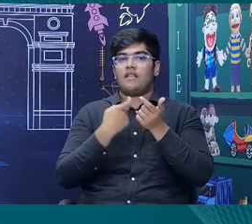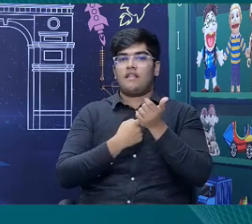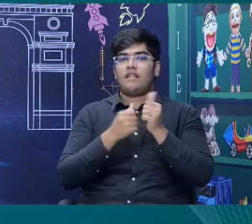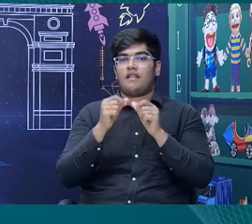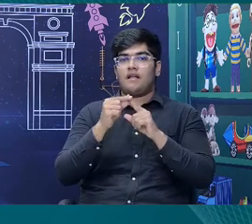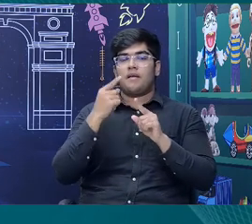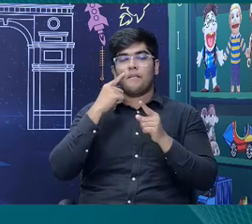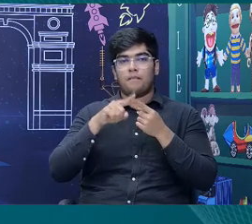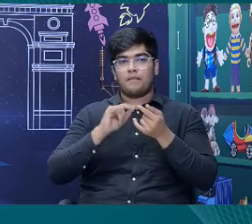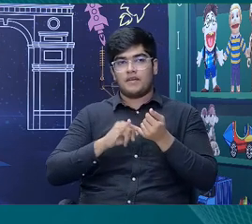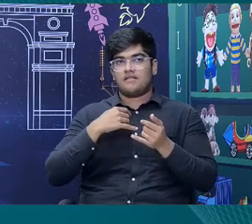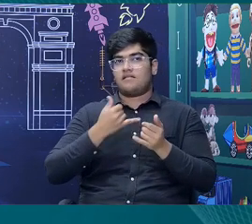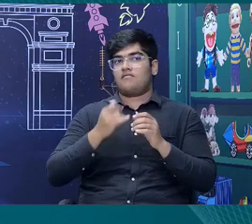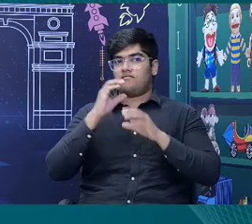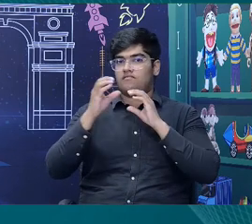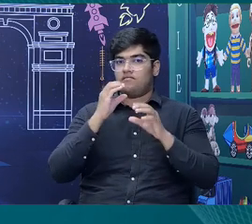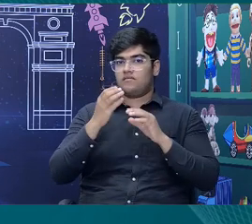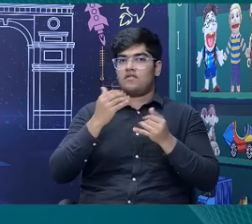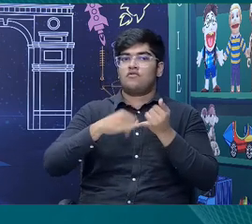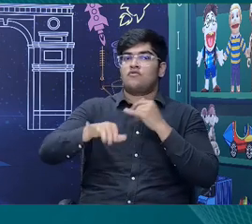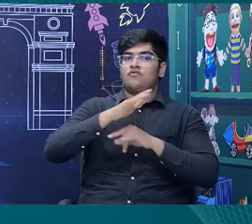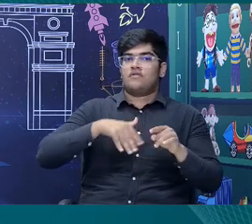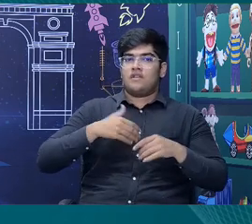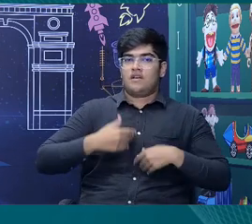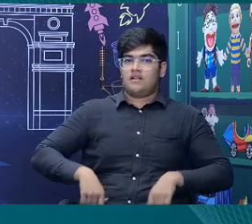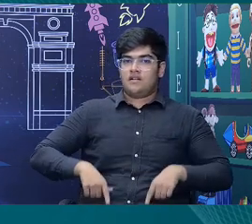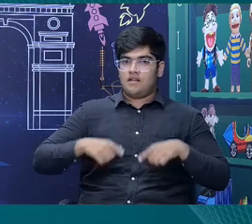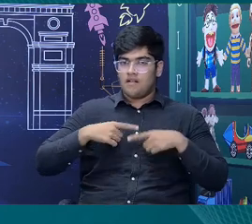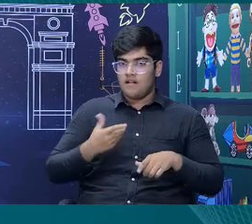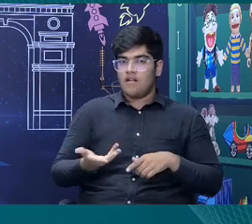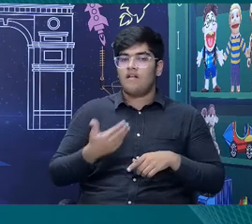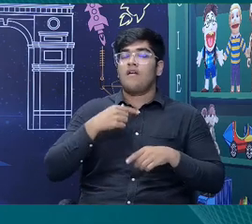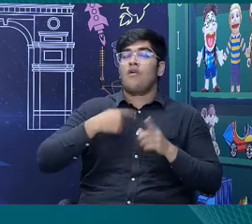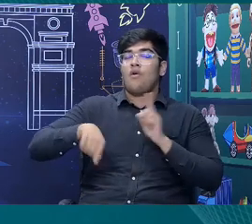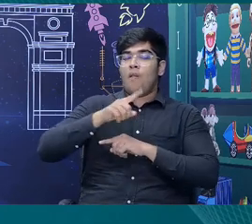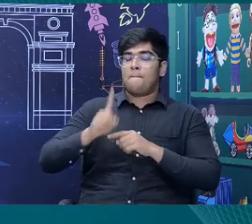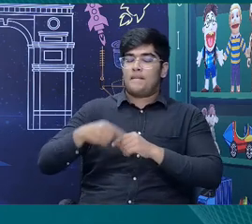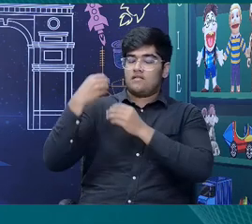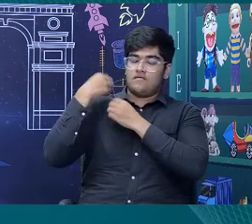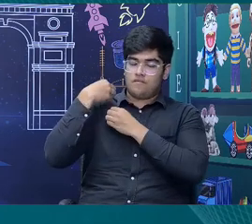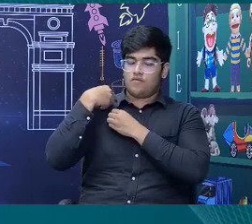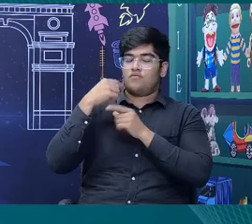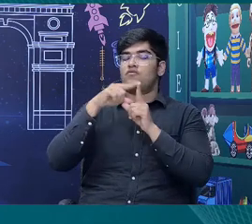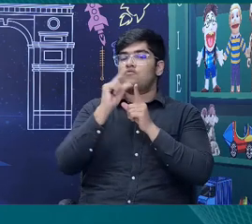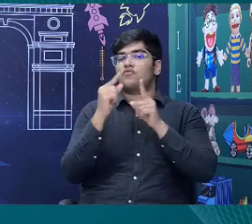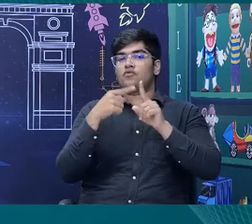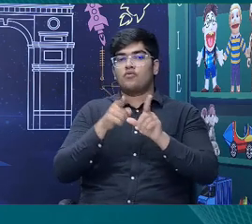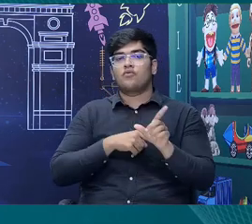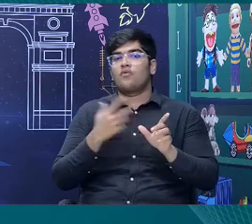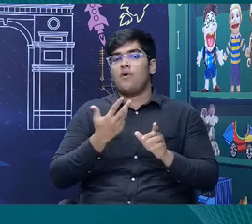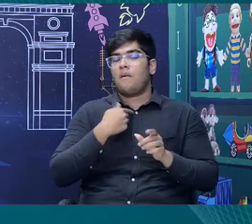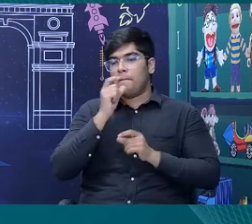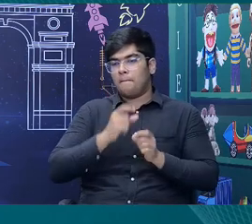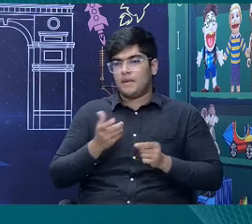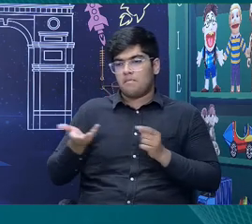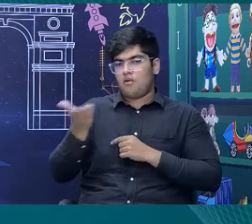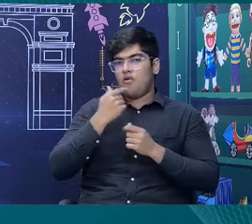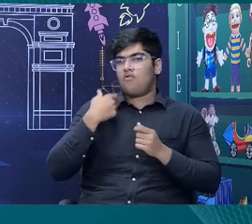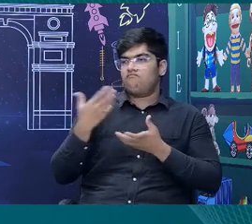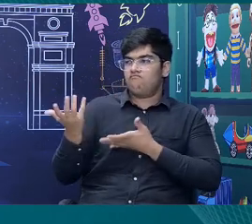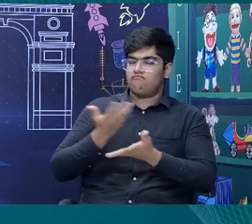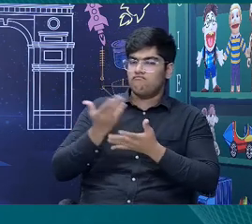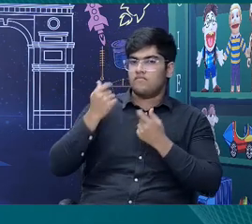इस सोसाइटी का पार्ट है हम इस सोसाइटी में रहते हैं तो ये हम सबकी रिस्पांसिबिलिटी ड्यूटी बनती है कि हम एक दूसरे को समझे हम